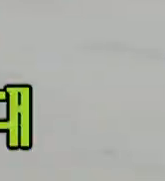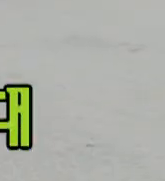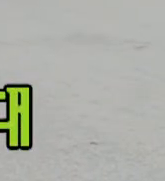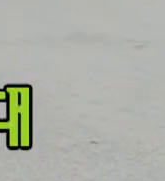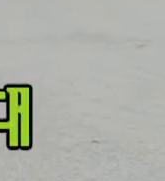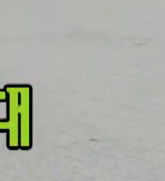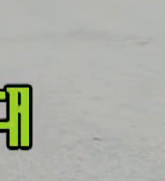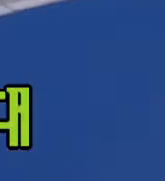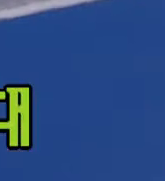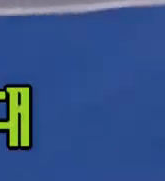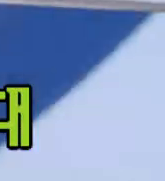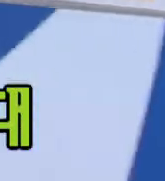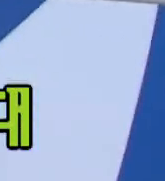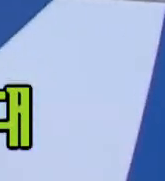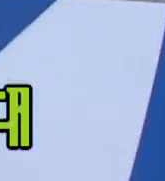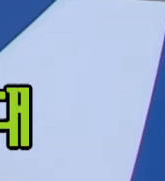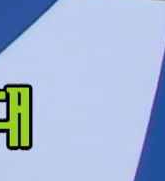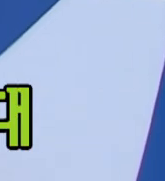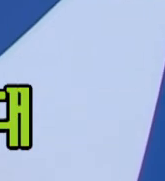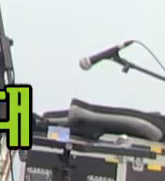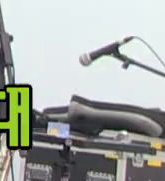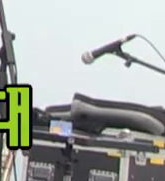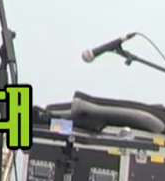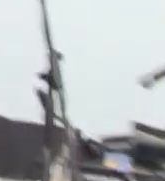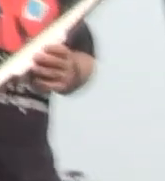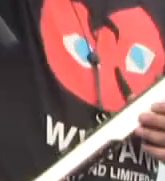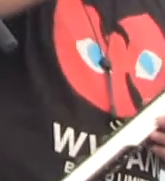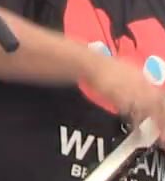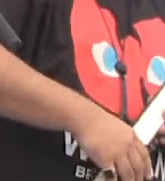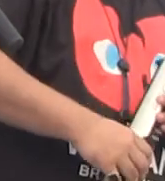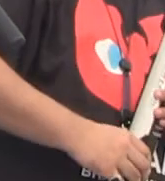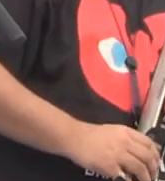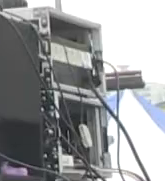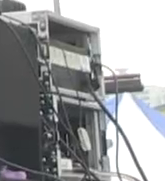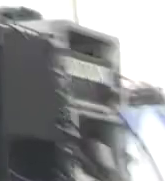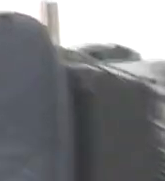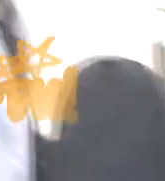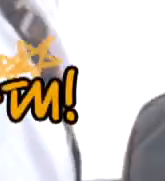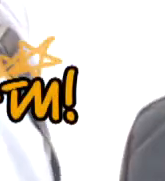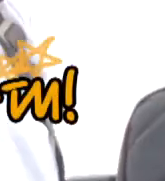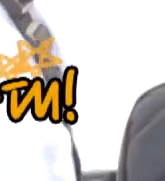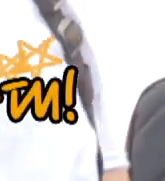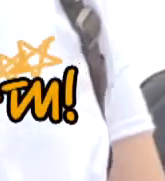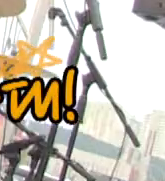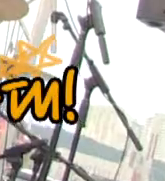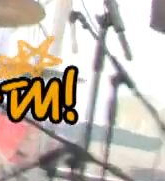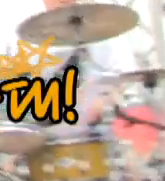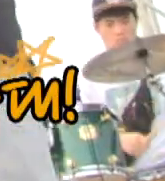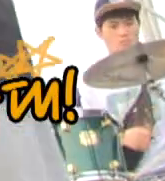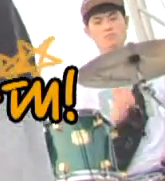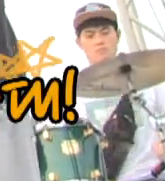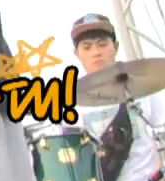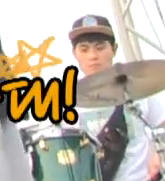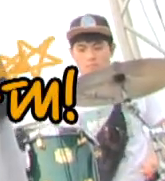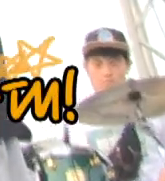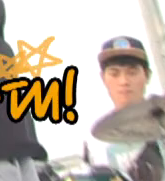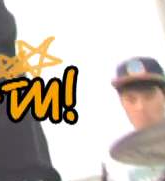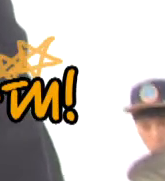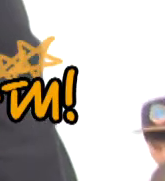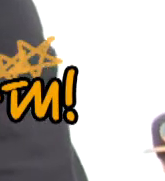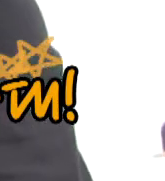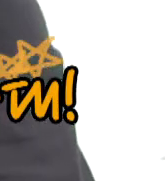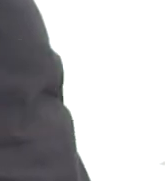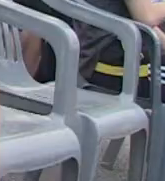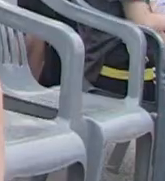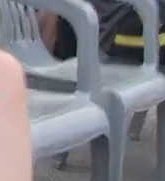공연 준비로 한창인 영일대 해상무가갑 야외 무대. 이곳 영일대에서는 칠포 국제 재즈 페스티벌의